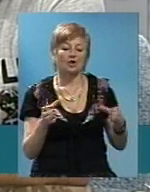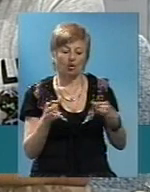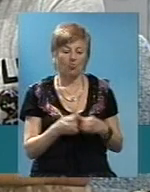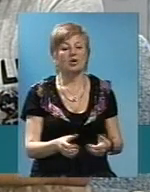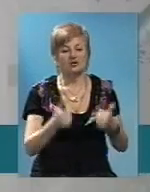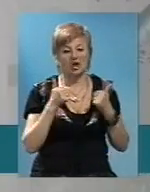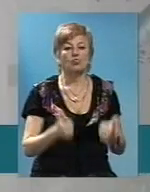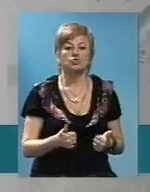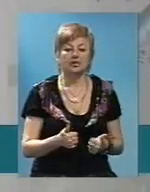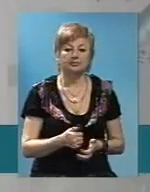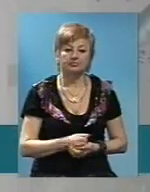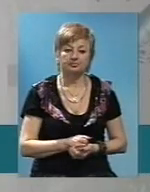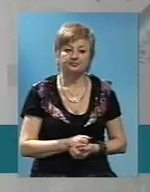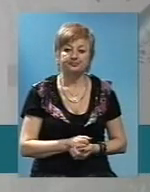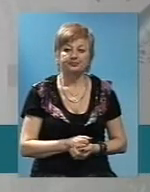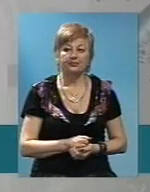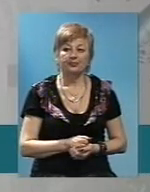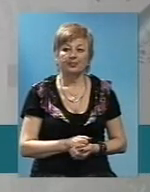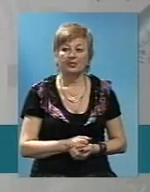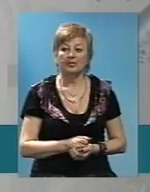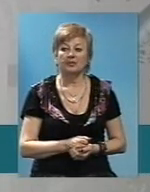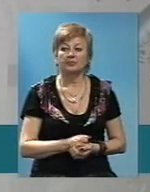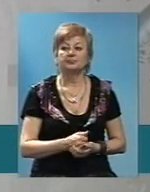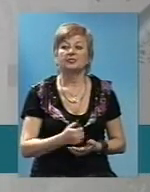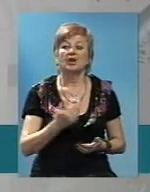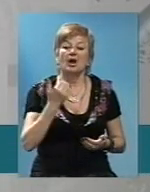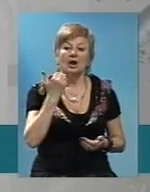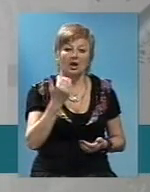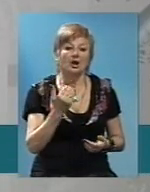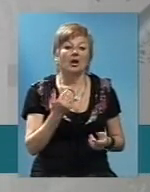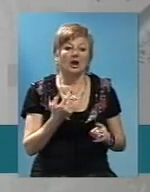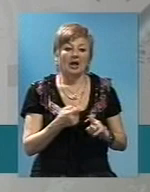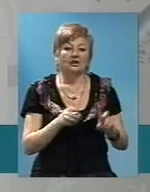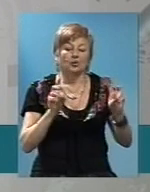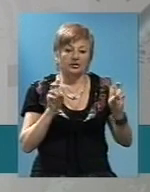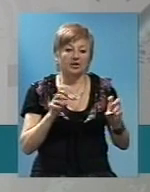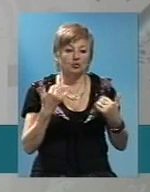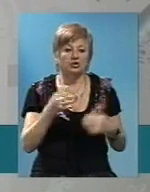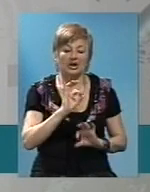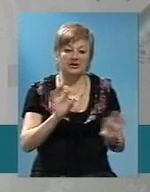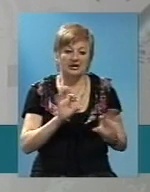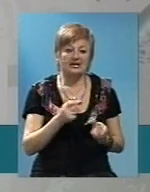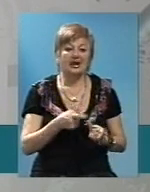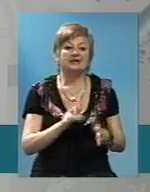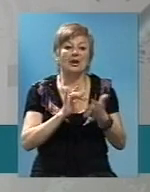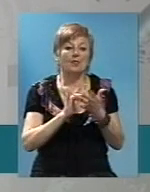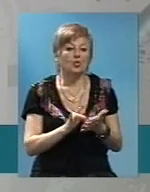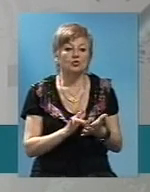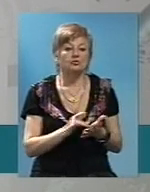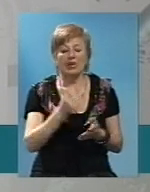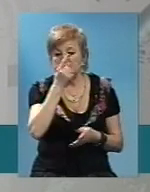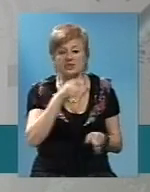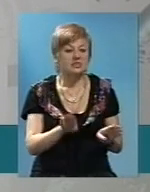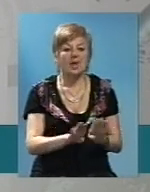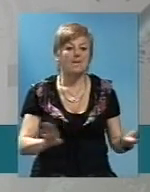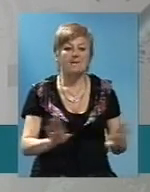робота. Пан Микола, Сергій вже торкнувся цієї теми, трохи сказав, що ця поїздка була зовсім не схожа